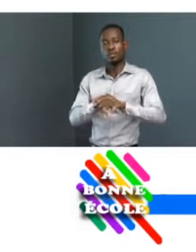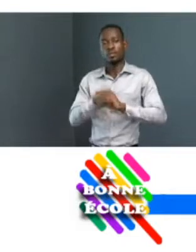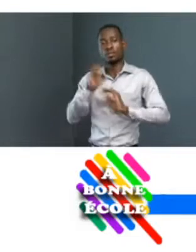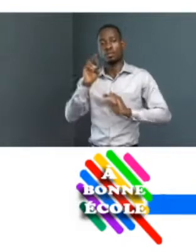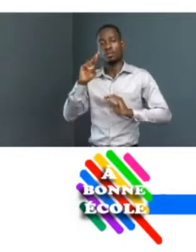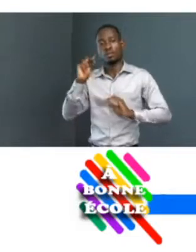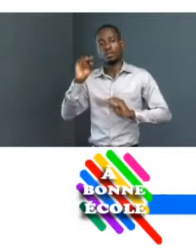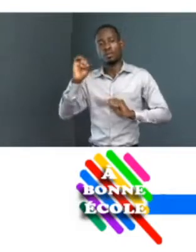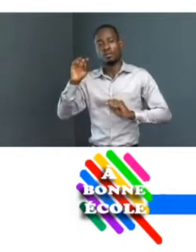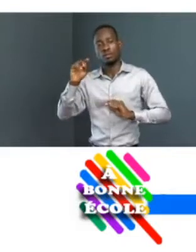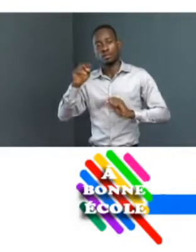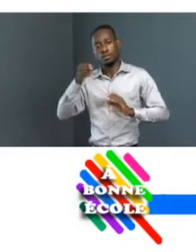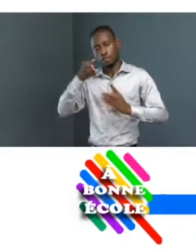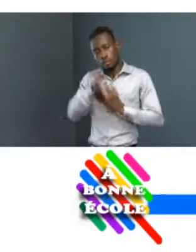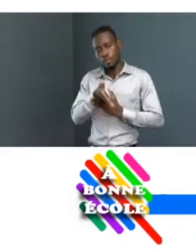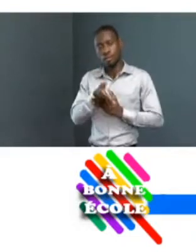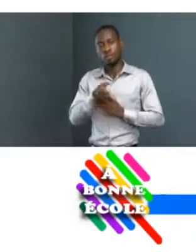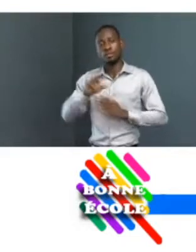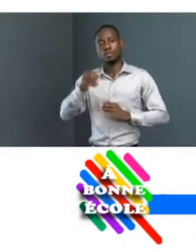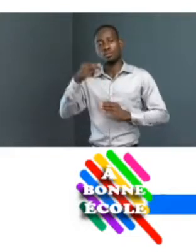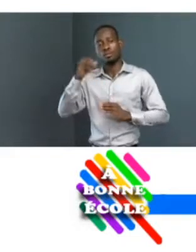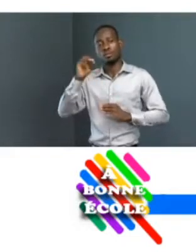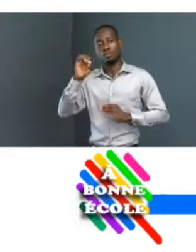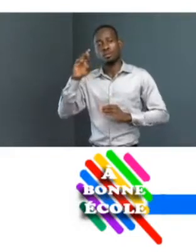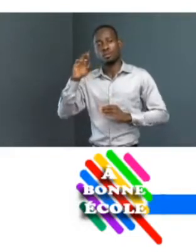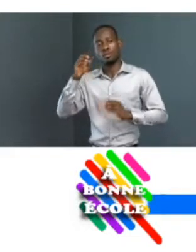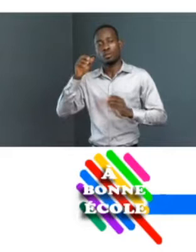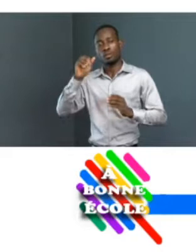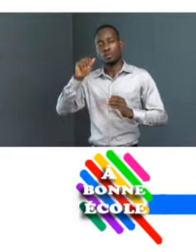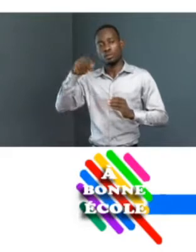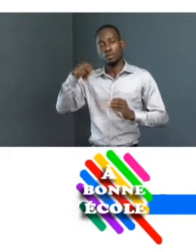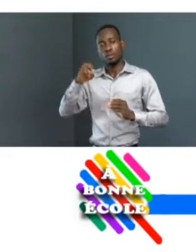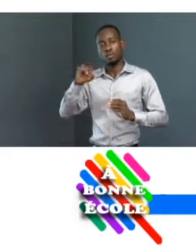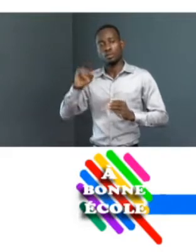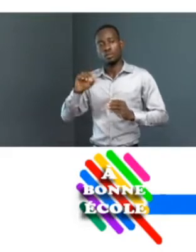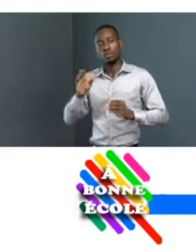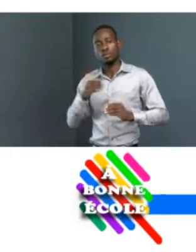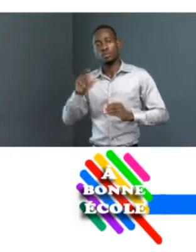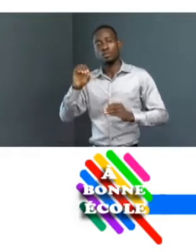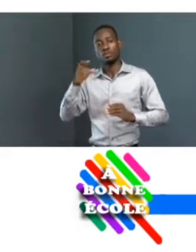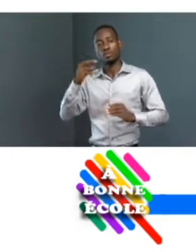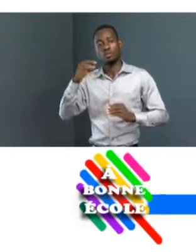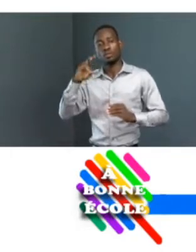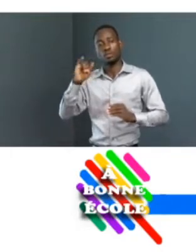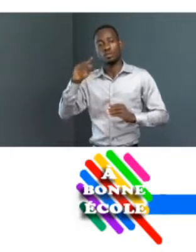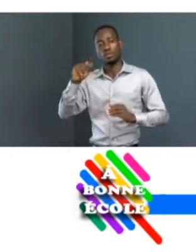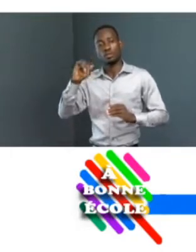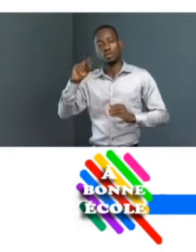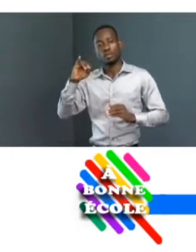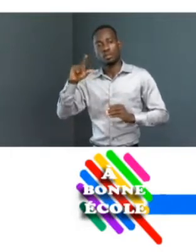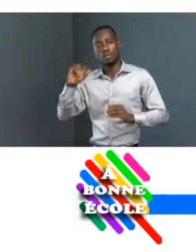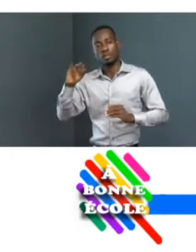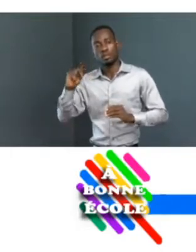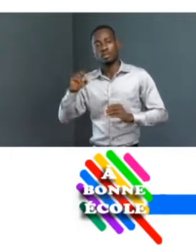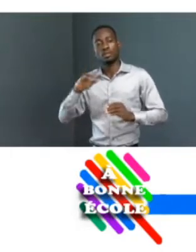transparente, l'humeur aqueuse, le cristallin et l'humeur vitrée. Quel rôle jouent